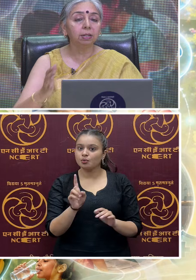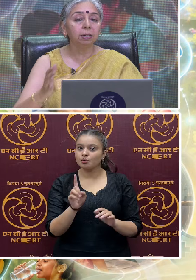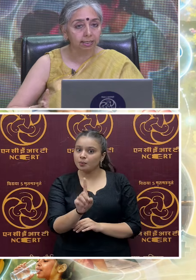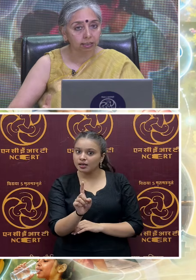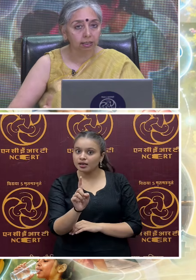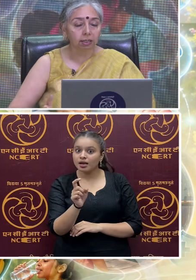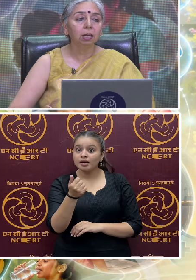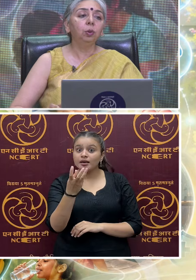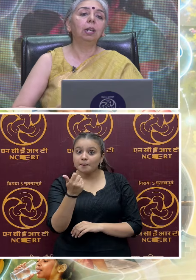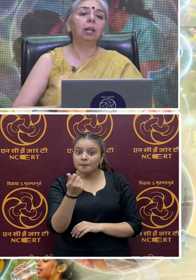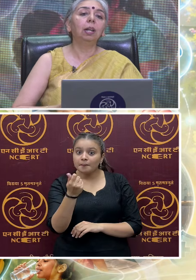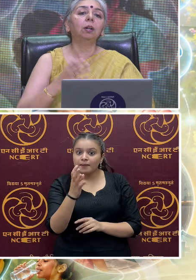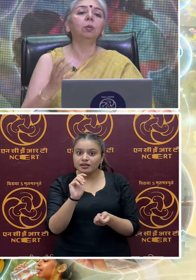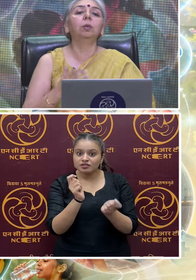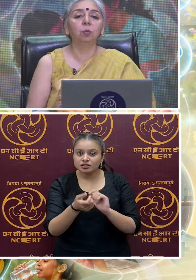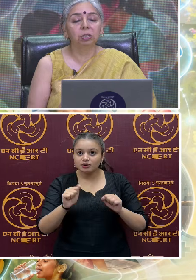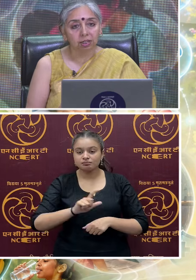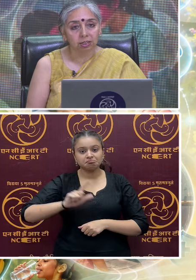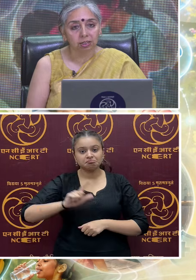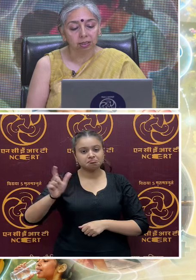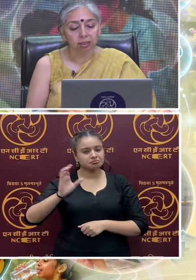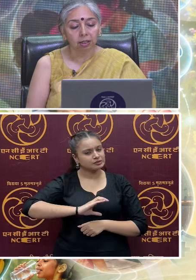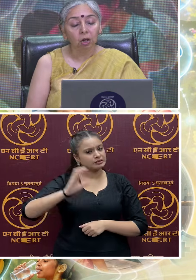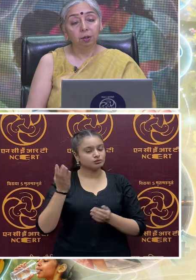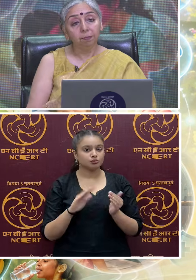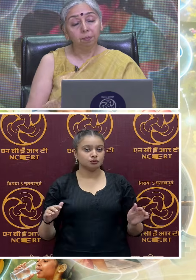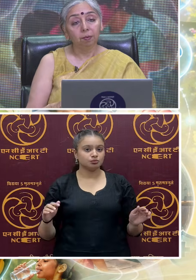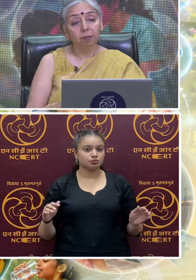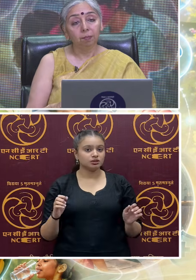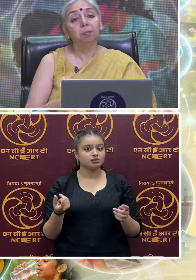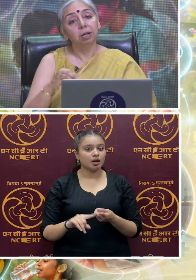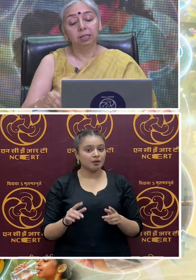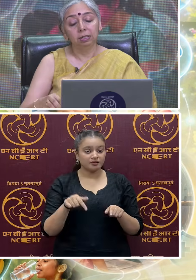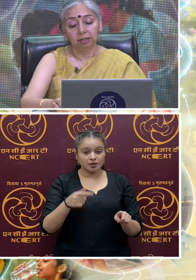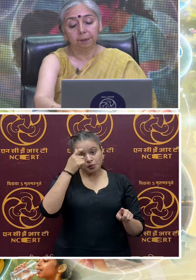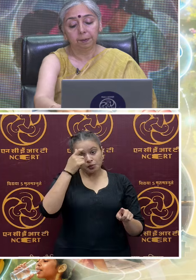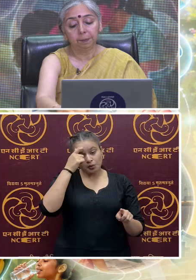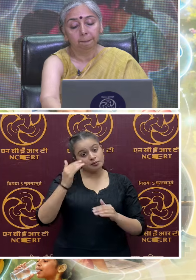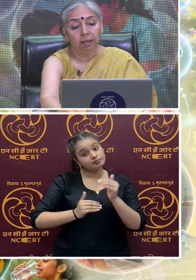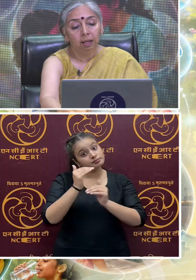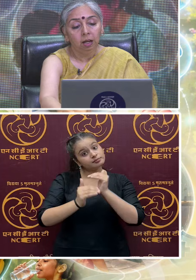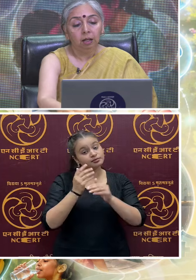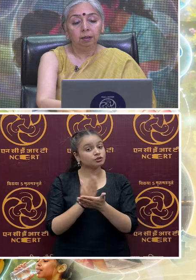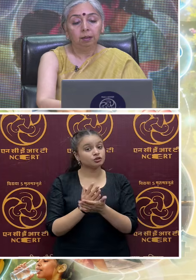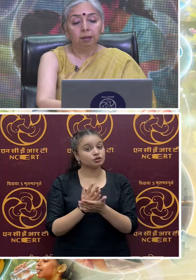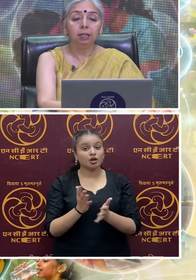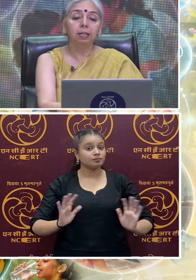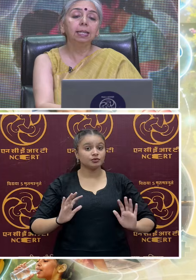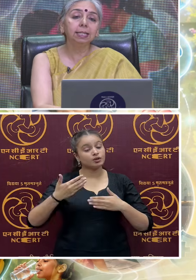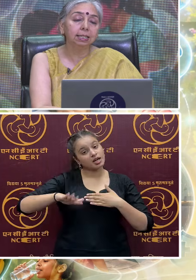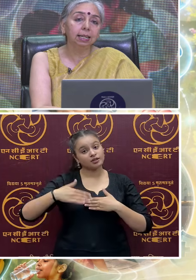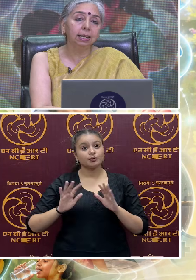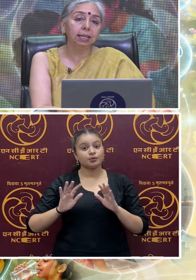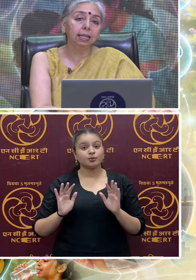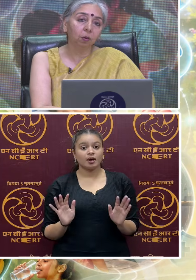नंबर्स में ट्रांसलेट करें तो ये लाखों करोड़ों में बच्चे आ जाते हैं और ये प्रॉब्लम बढ़ती जा रही है।